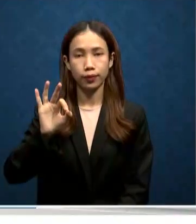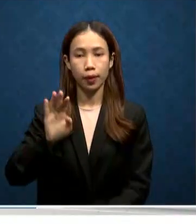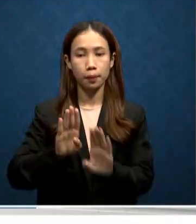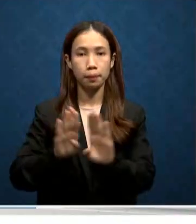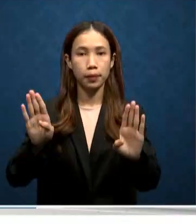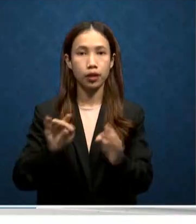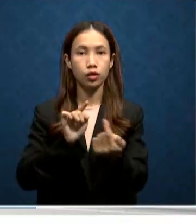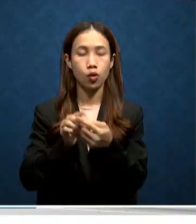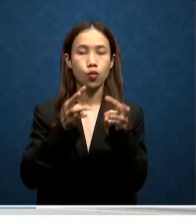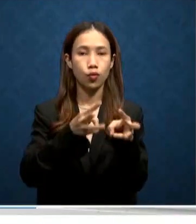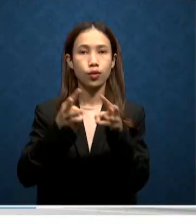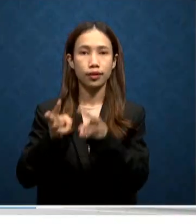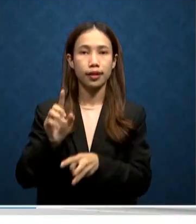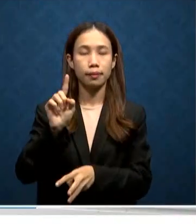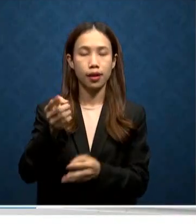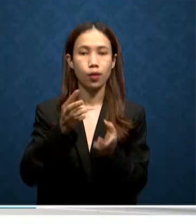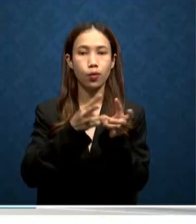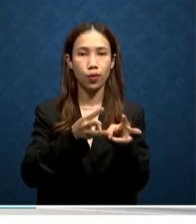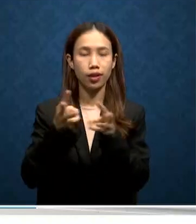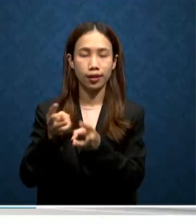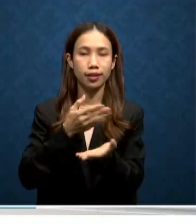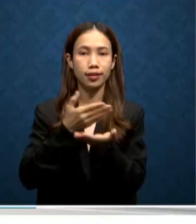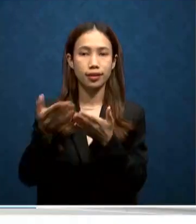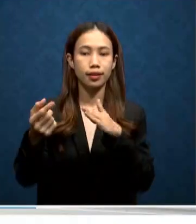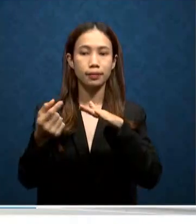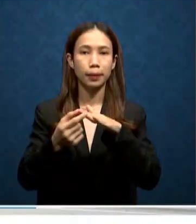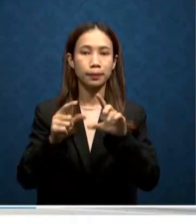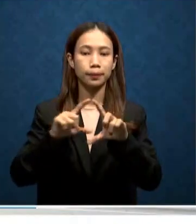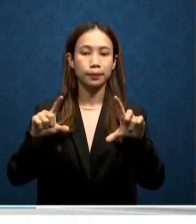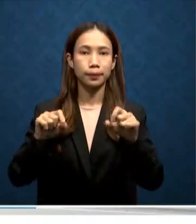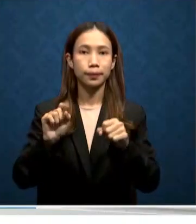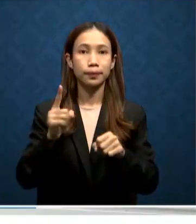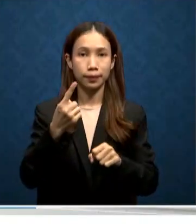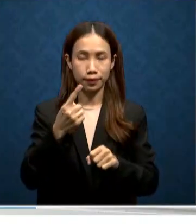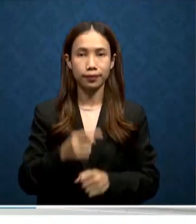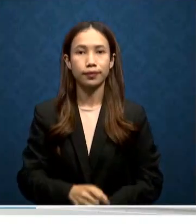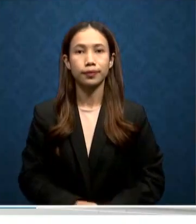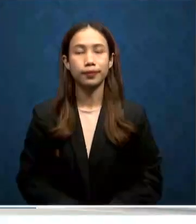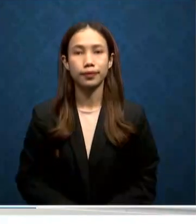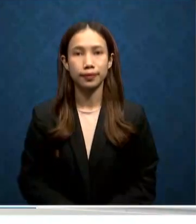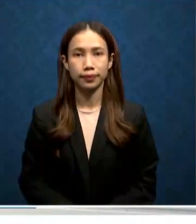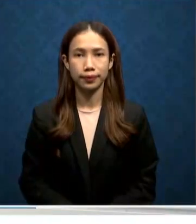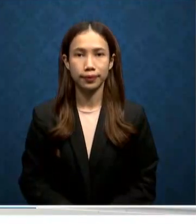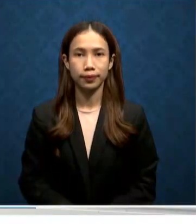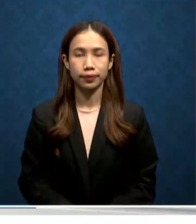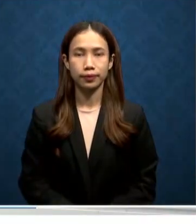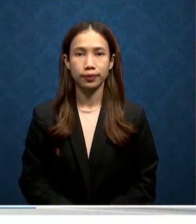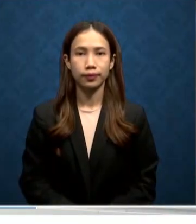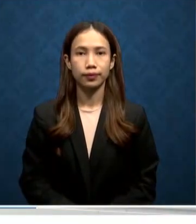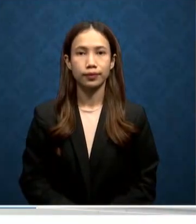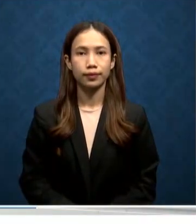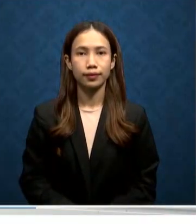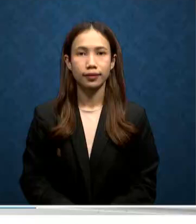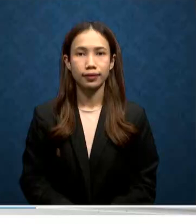วิธีการใหม่หรือวิถีการประมูลใหม่คือNew Normal Optionนะครับประกอบ